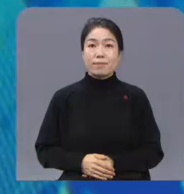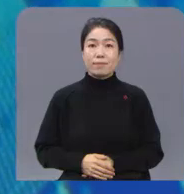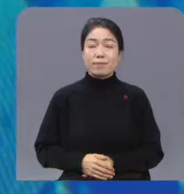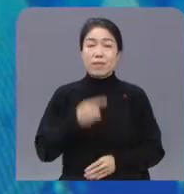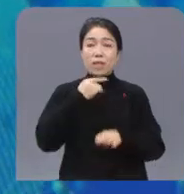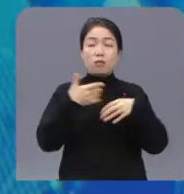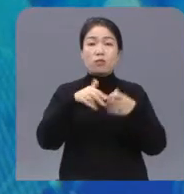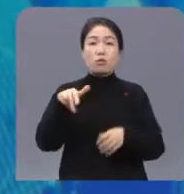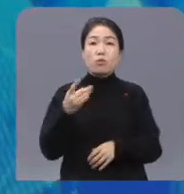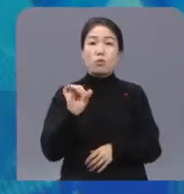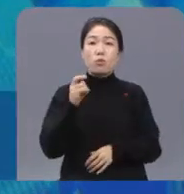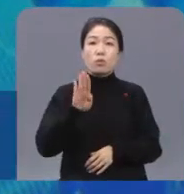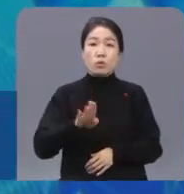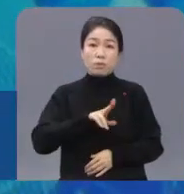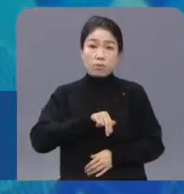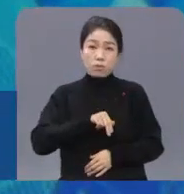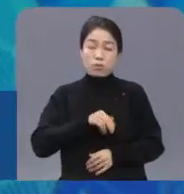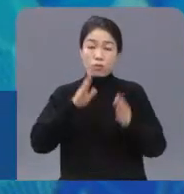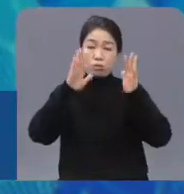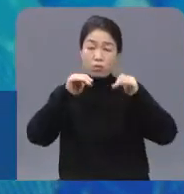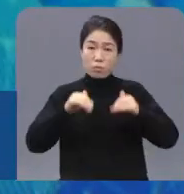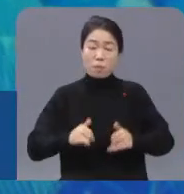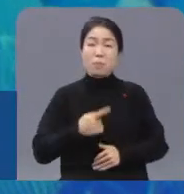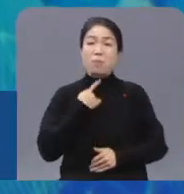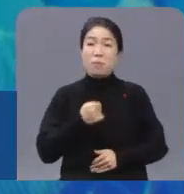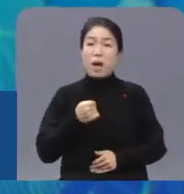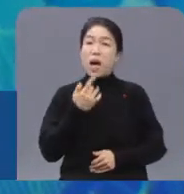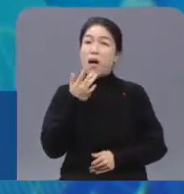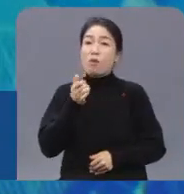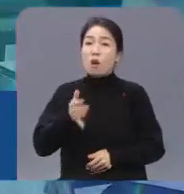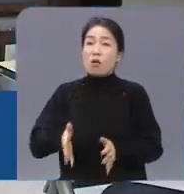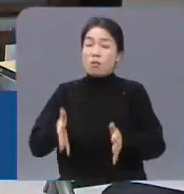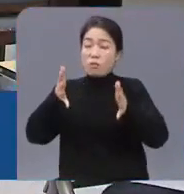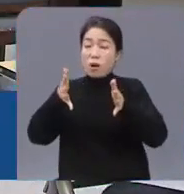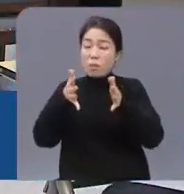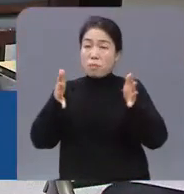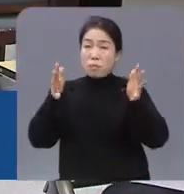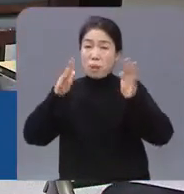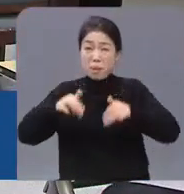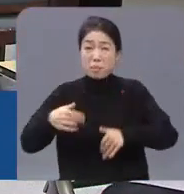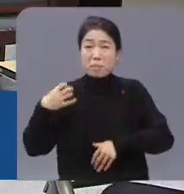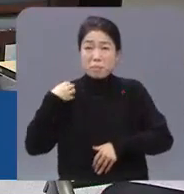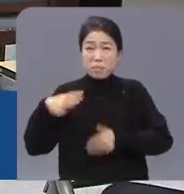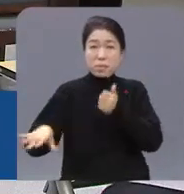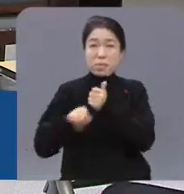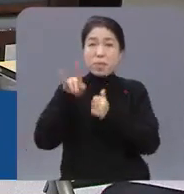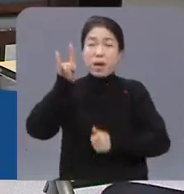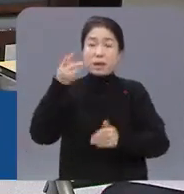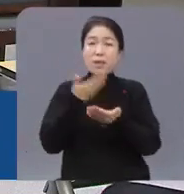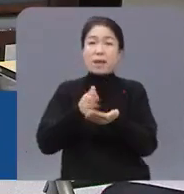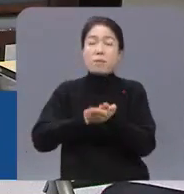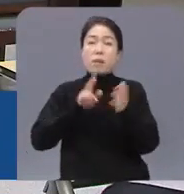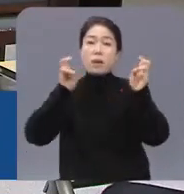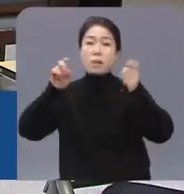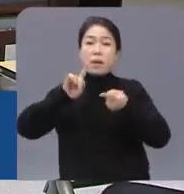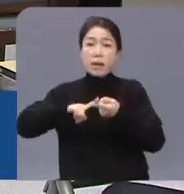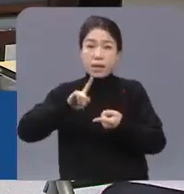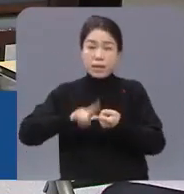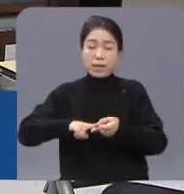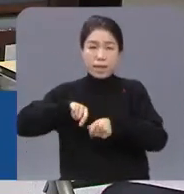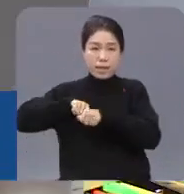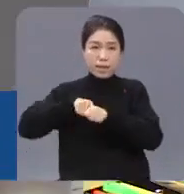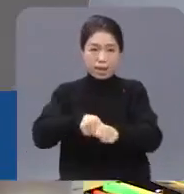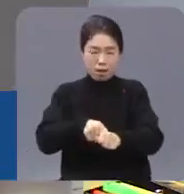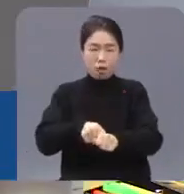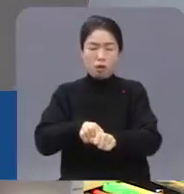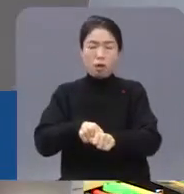더불어민주당 조우섭 의원이 붕괴 사고관한 화정 아이파크시공사인 현대산업에게 산업개발에 대한